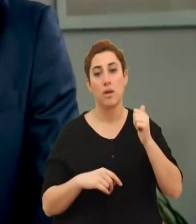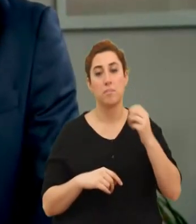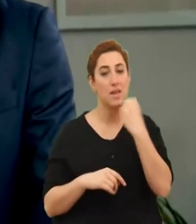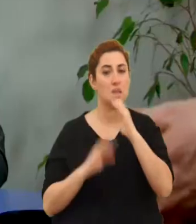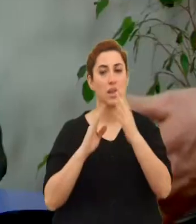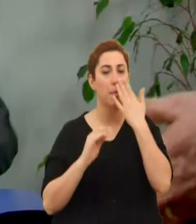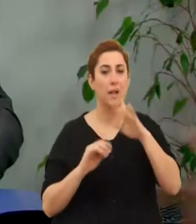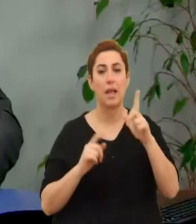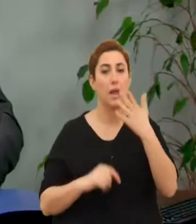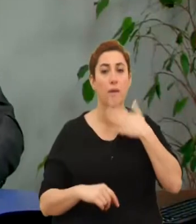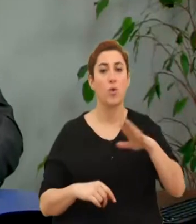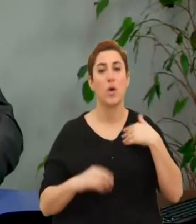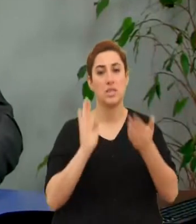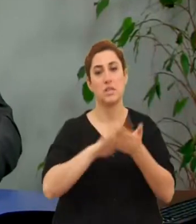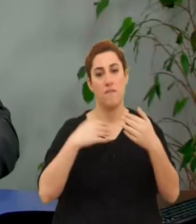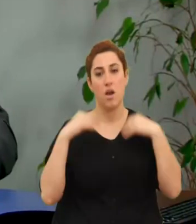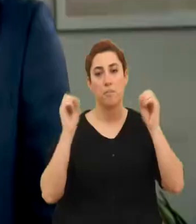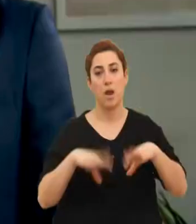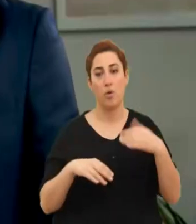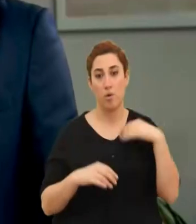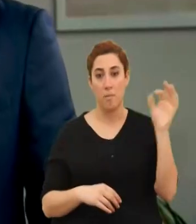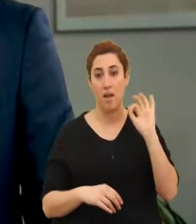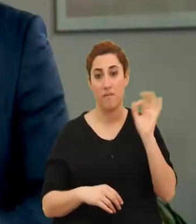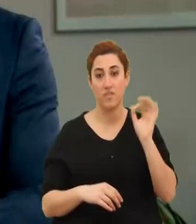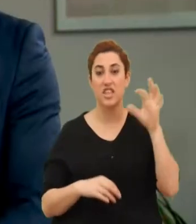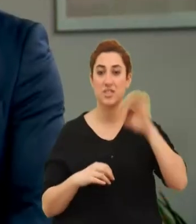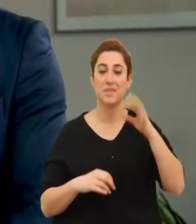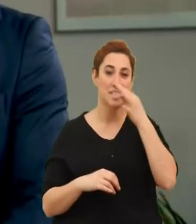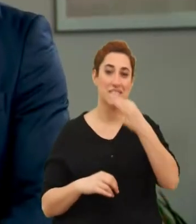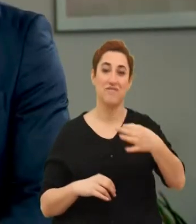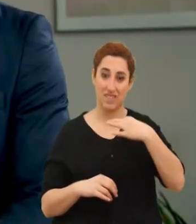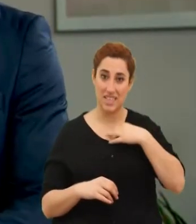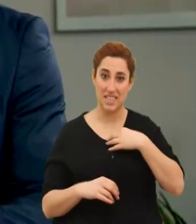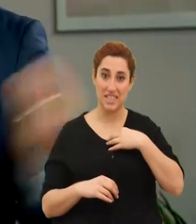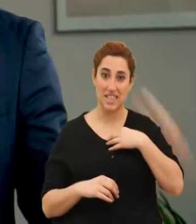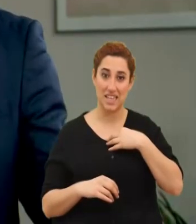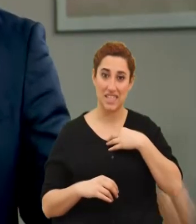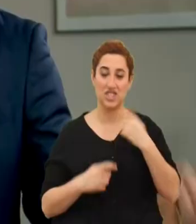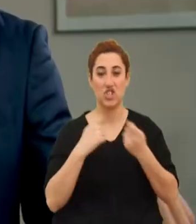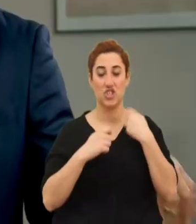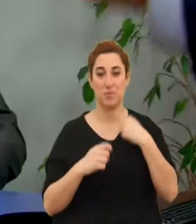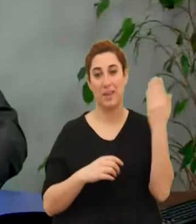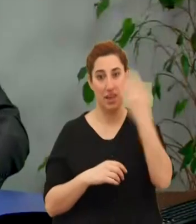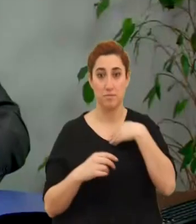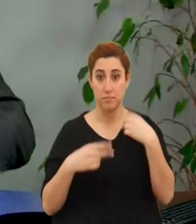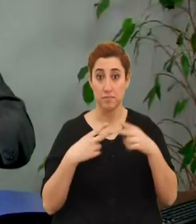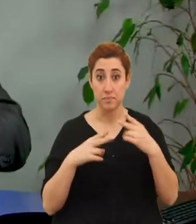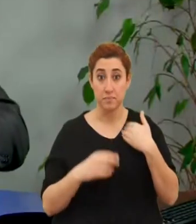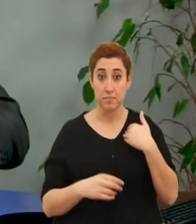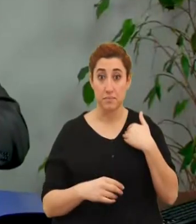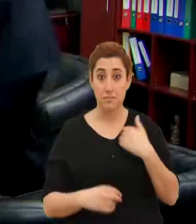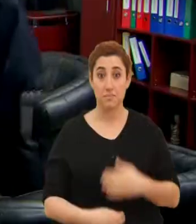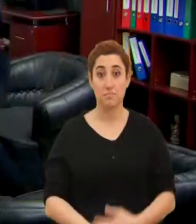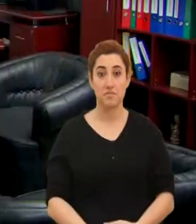mesaiye kadar beklememize gerek yok. İstifa ediyorum. Evet, şimdi müsaadenizle işimin başına dönebilir miyim artık?